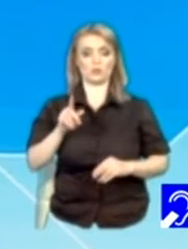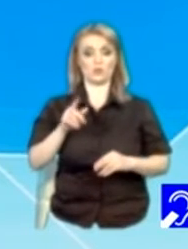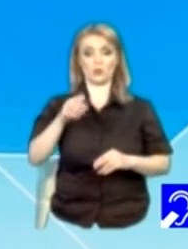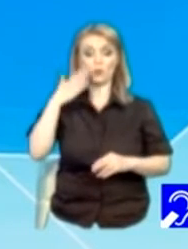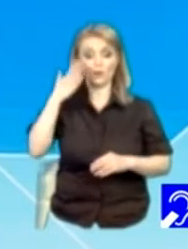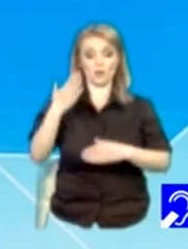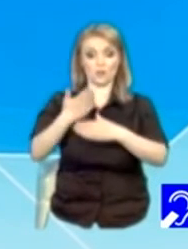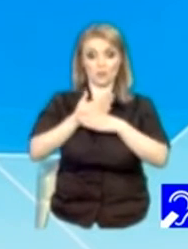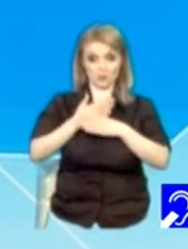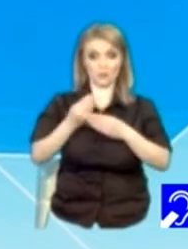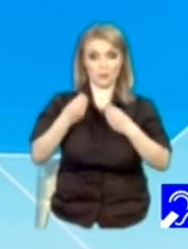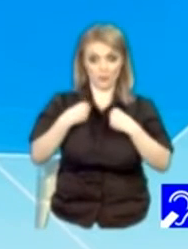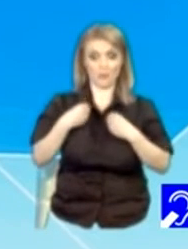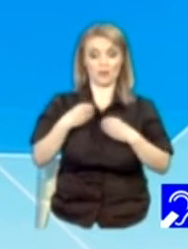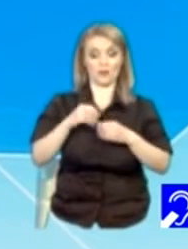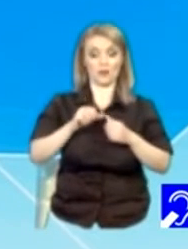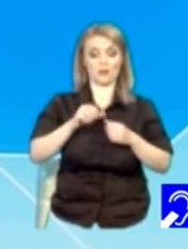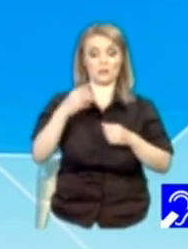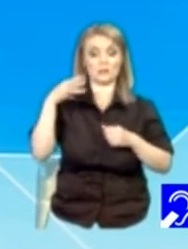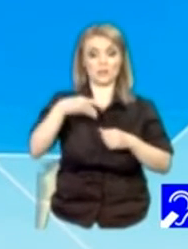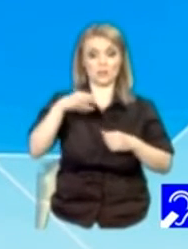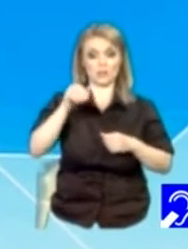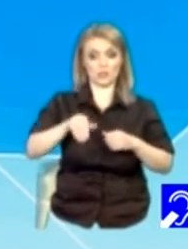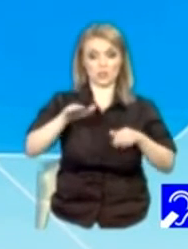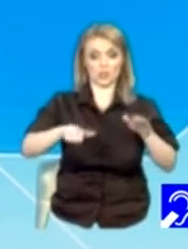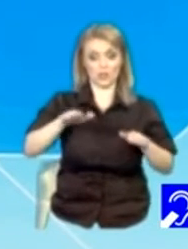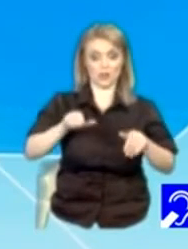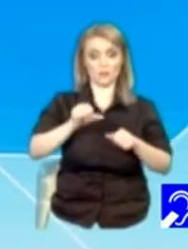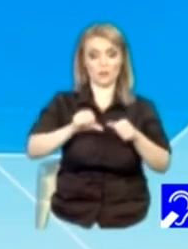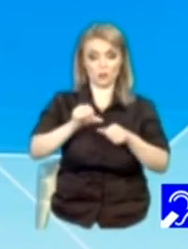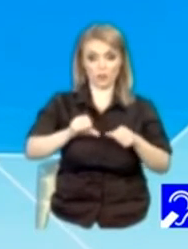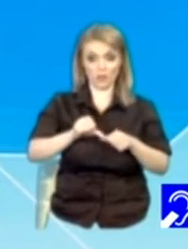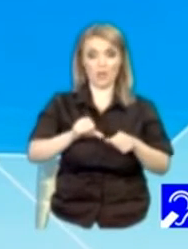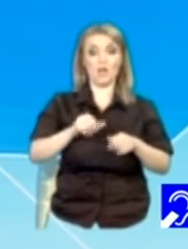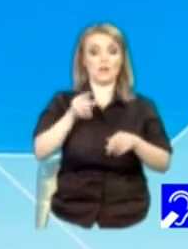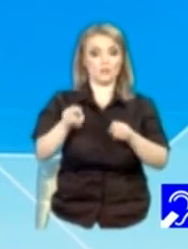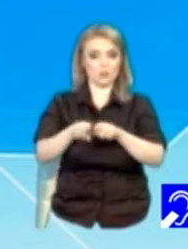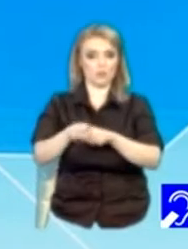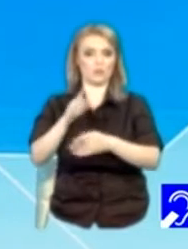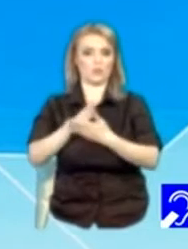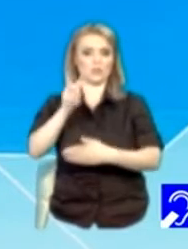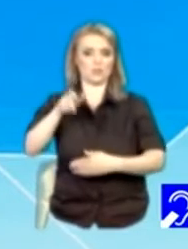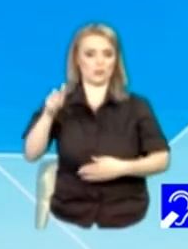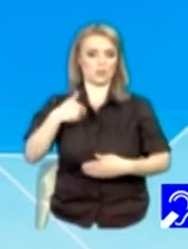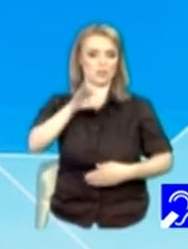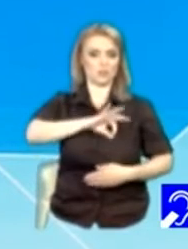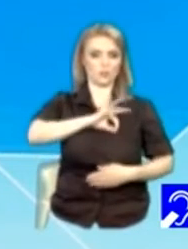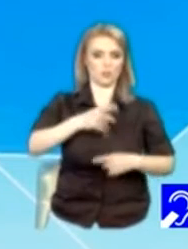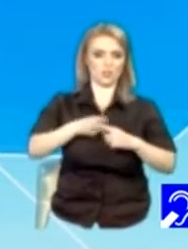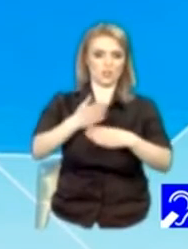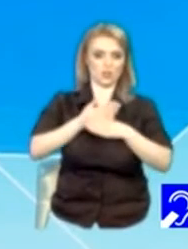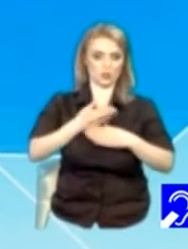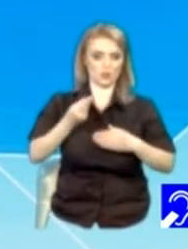de asta, stimați conaționali, vin din Bălți și prin activitatea mea în Bălți am